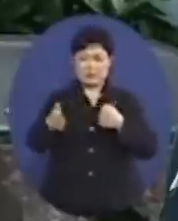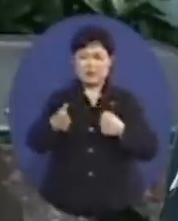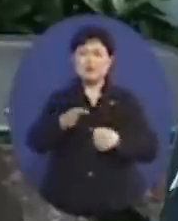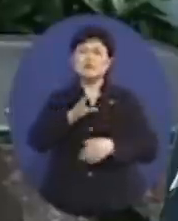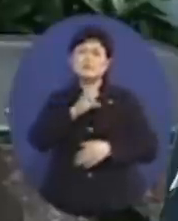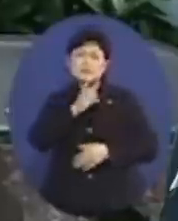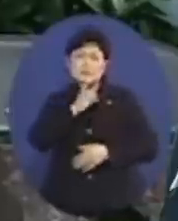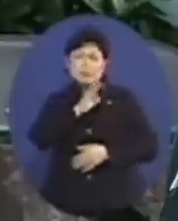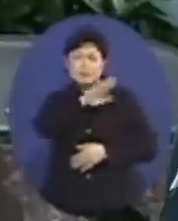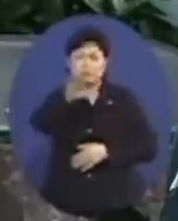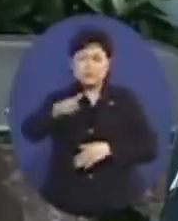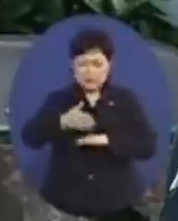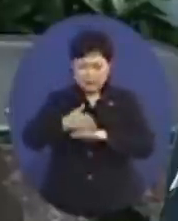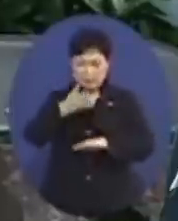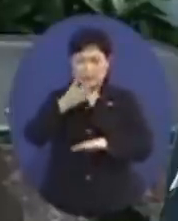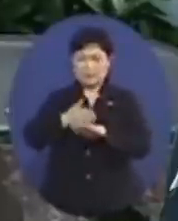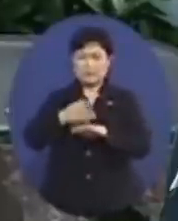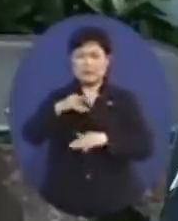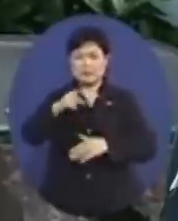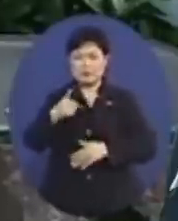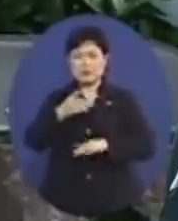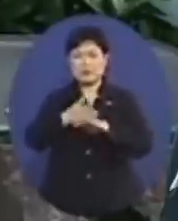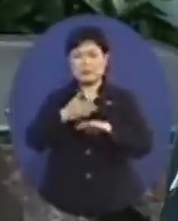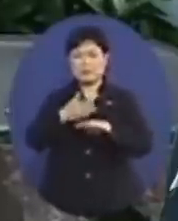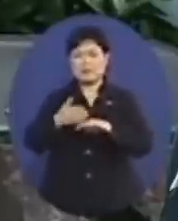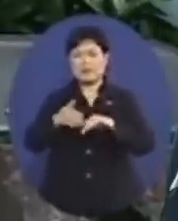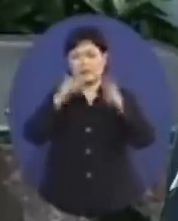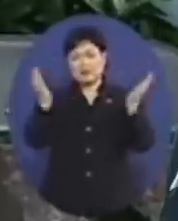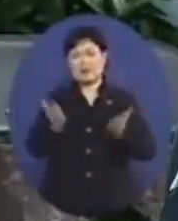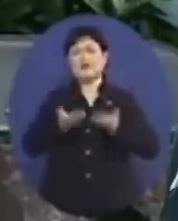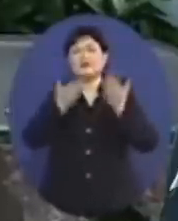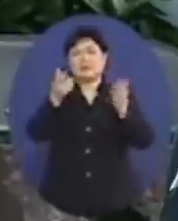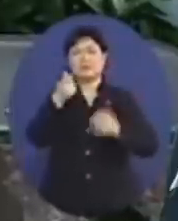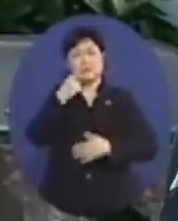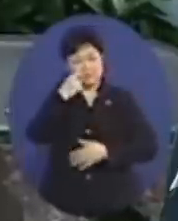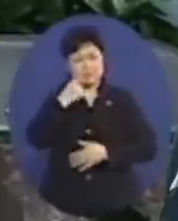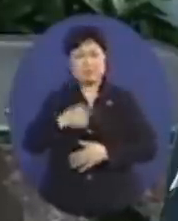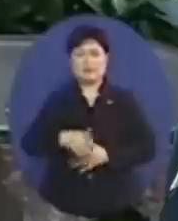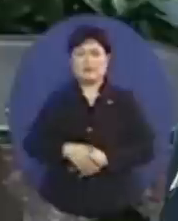아무리 우리가 감사해도 감사를 다할 수 없습니다.